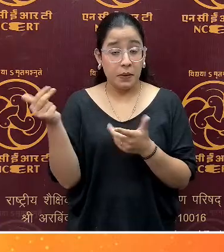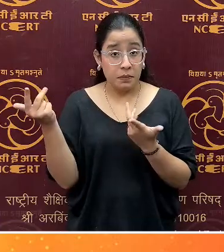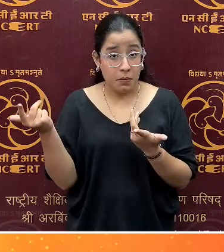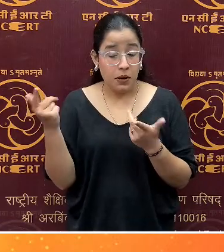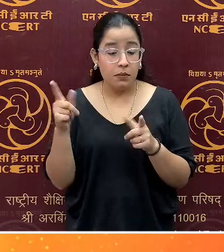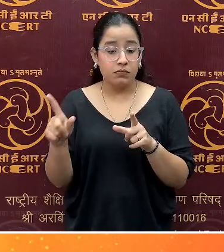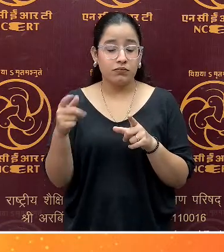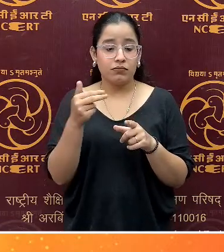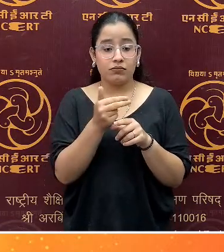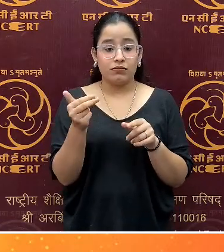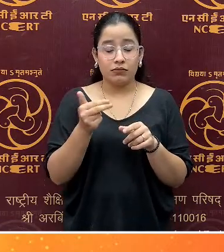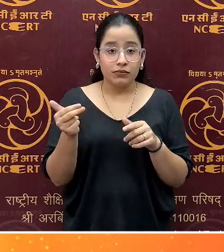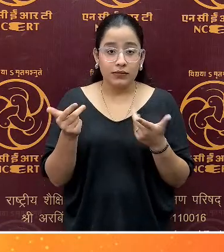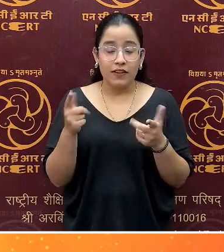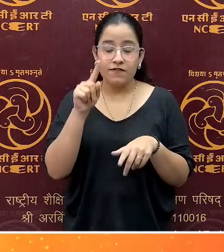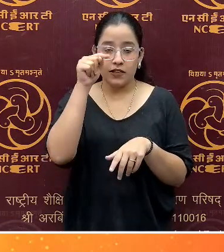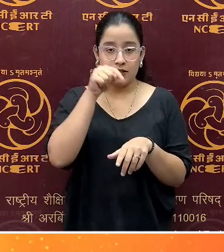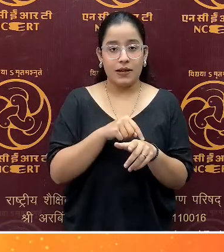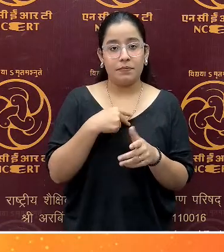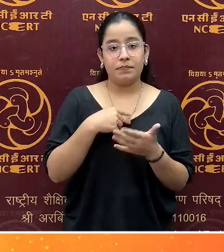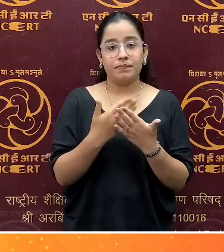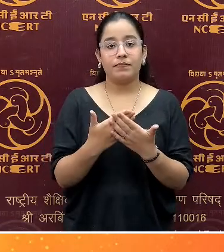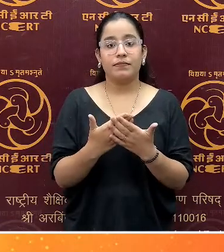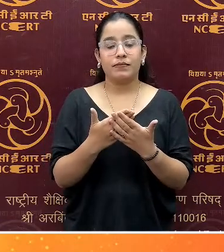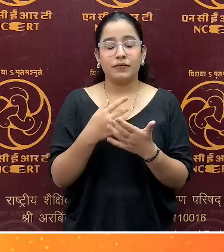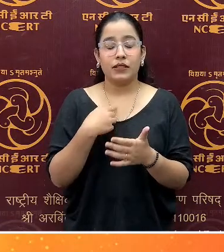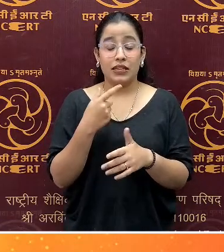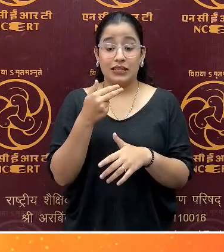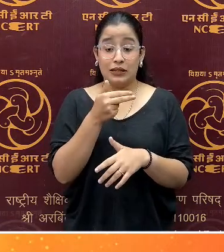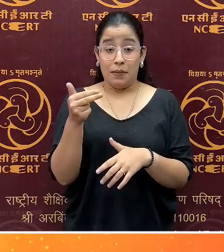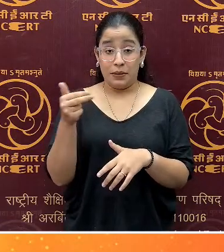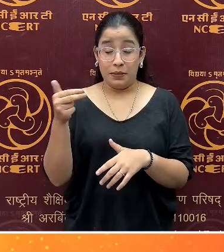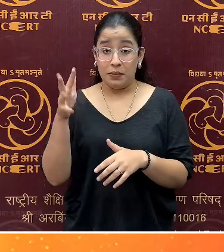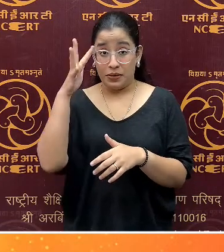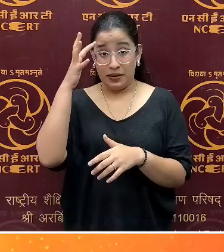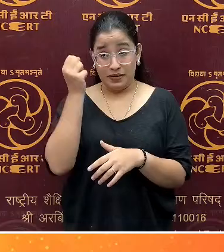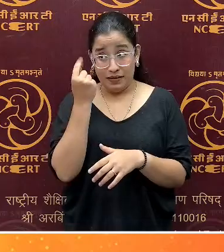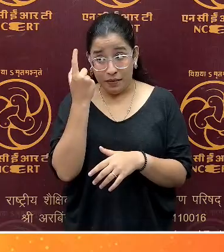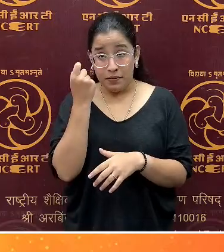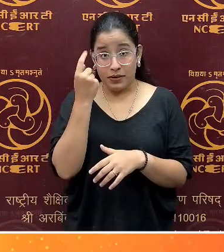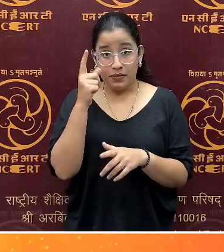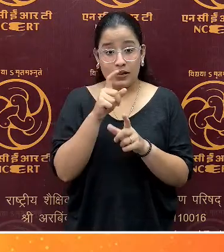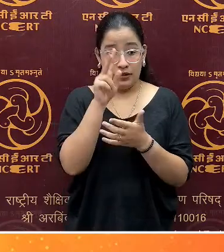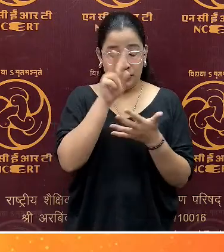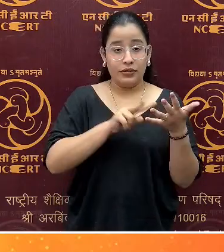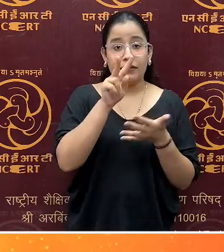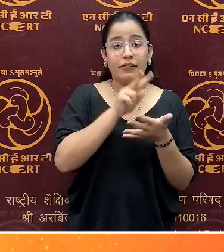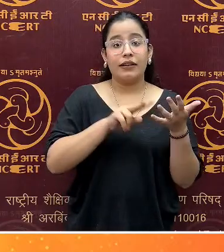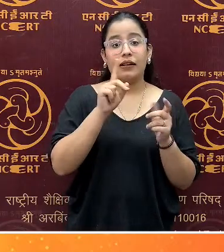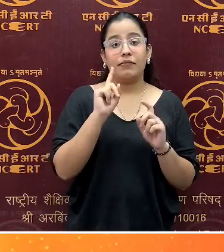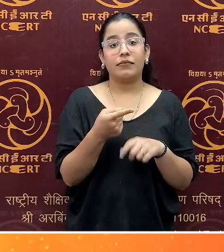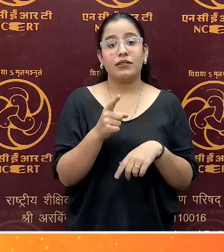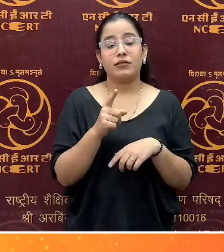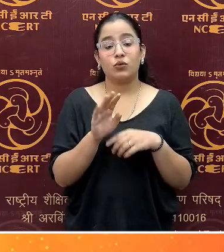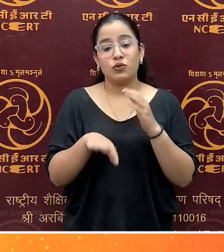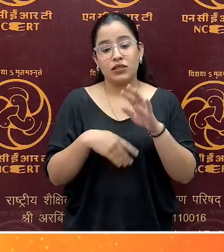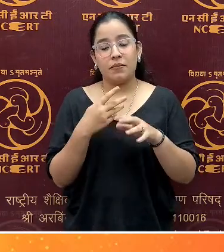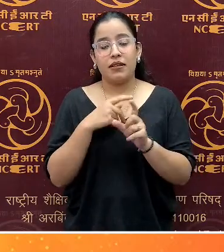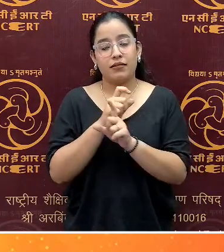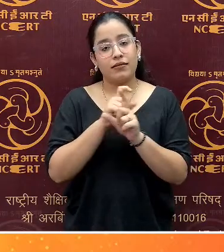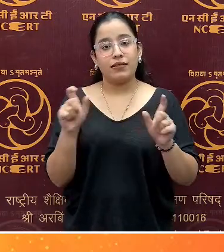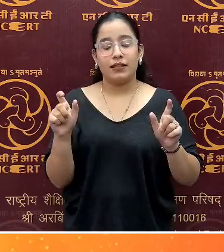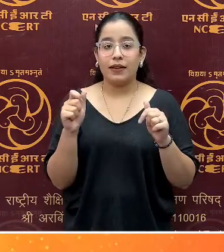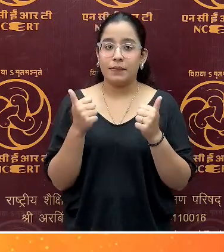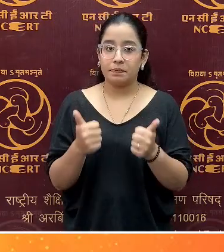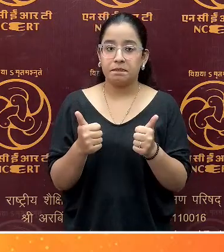those terms we have studied for the first time. तो ये terms को समझने में 2-3 reading की जरूरत है. तो 2-3 reading के बाद everything will be